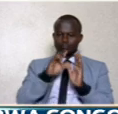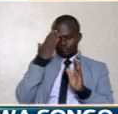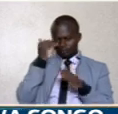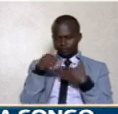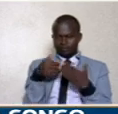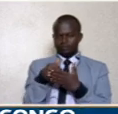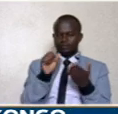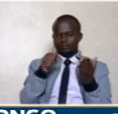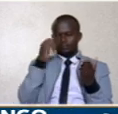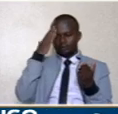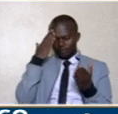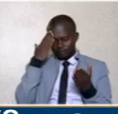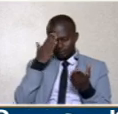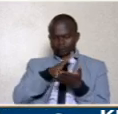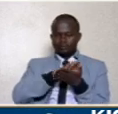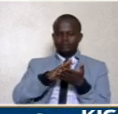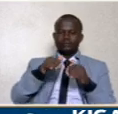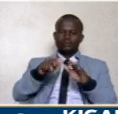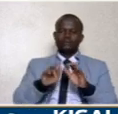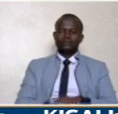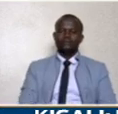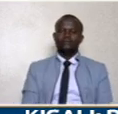ngo tumenye abere muri bo.